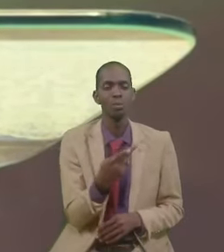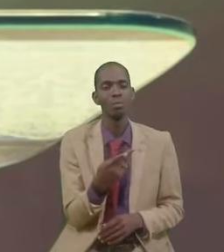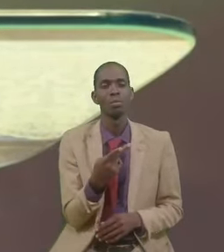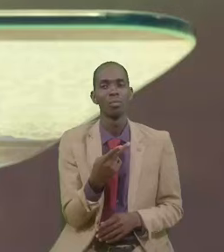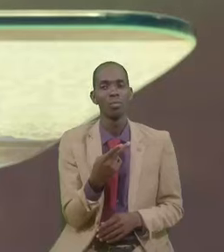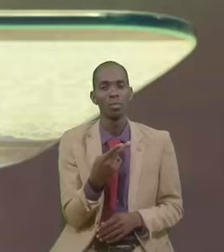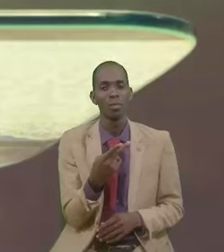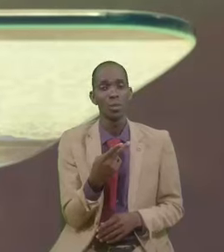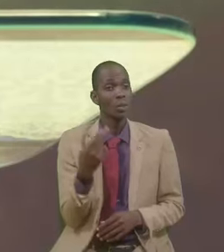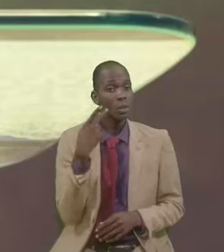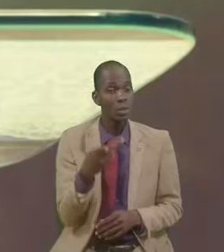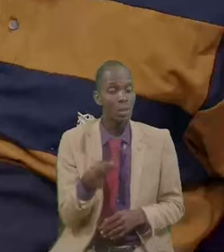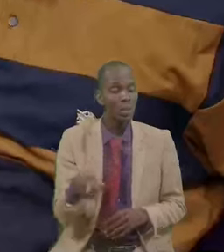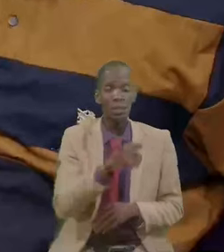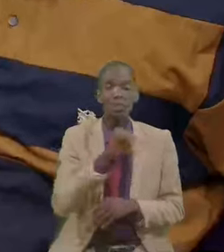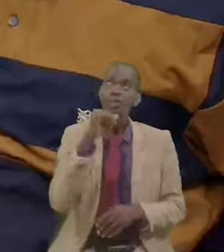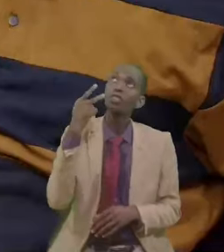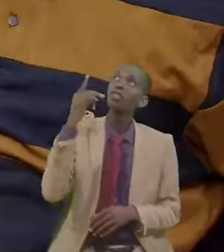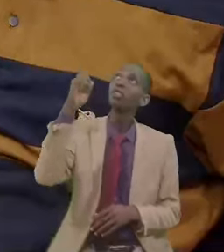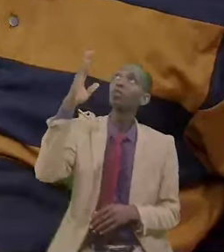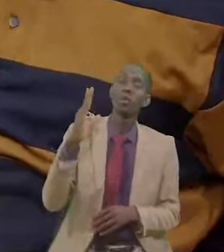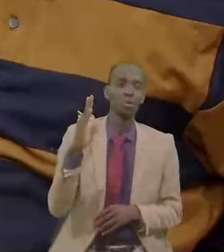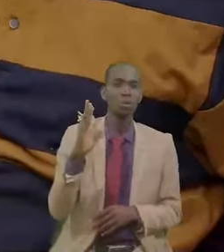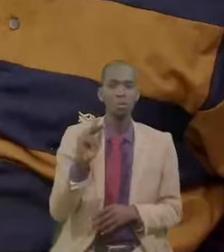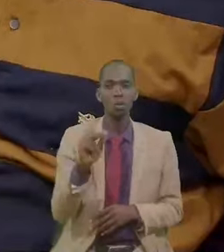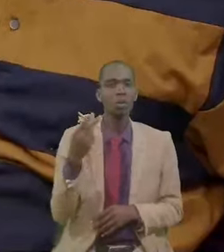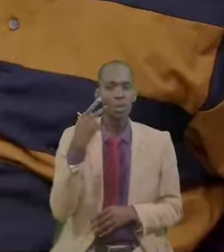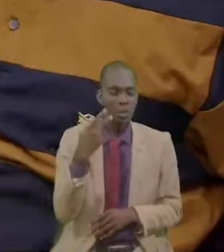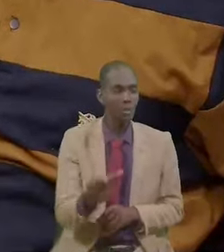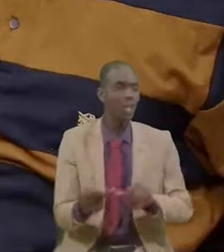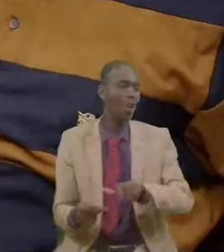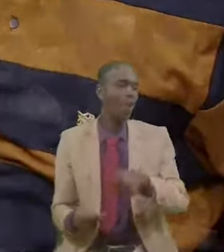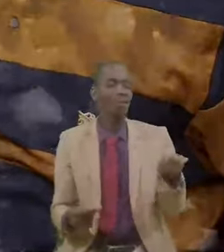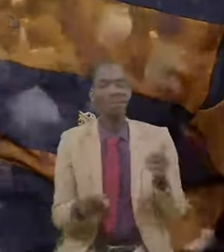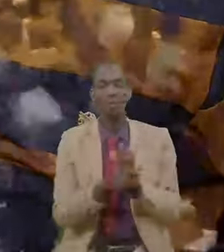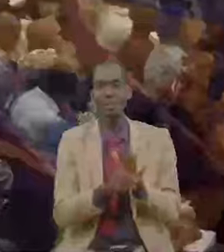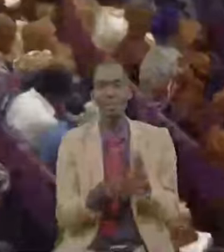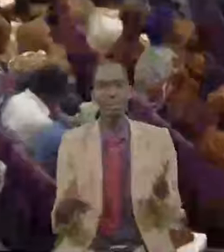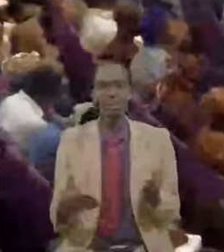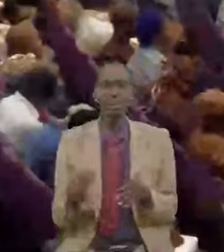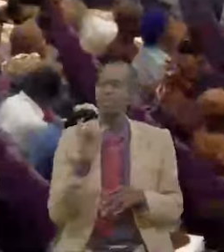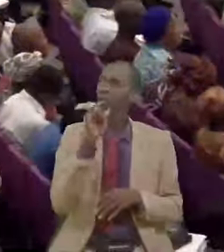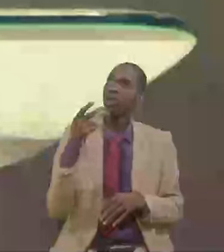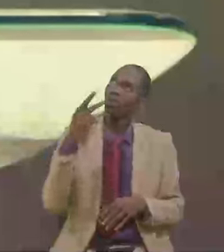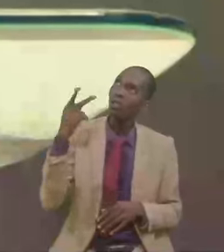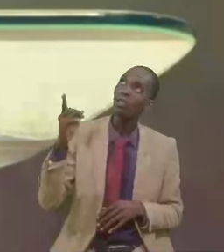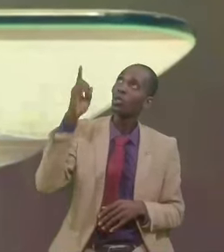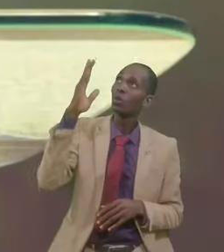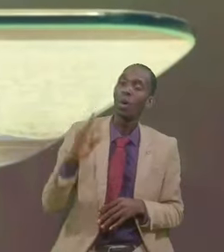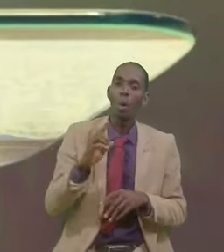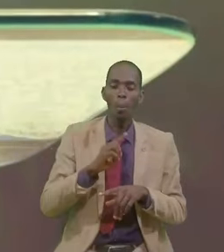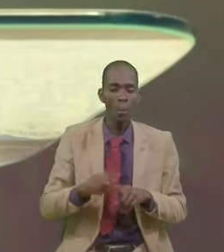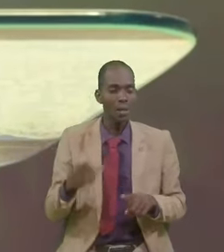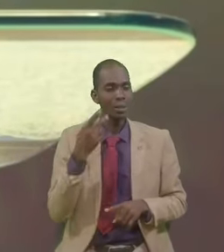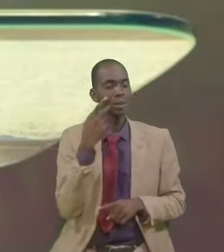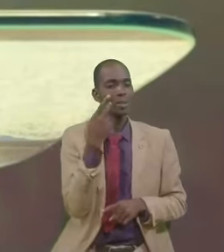pas vu leur Dieu, ils ont vu les géants. Ils n'ont pas vu celui qui déplace les montagnes, et nous y avons vu les géants. Ils n'ont pas